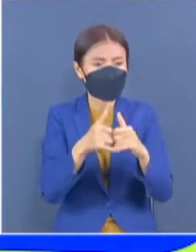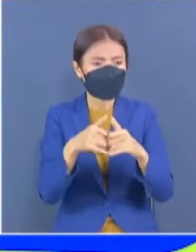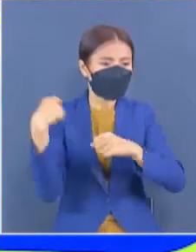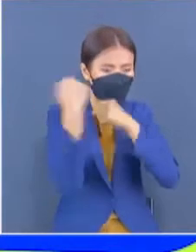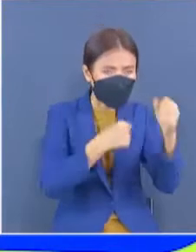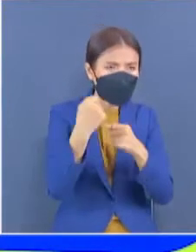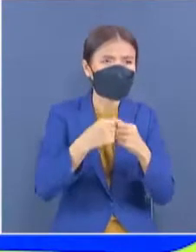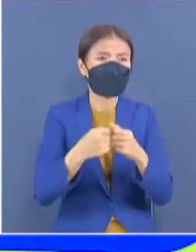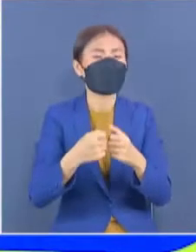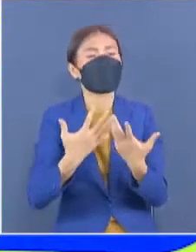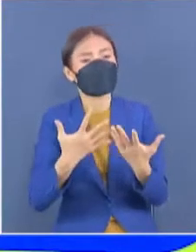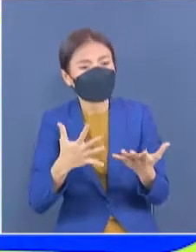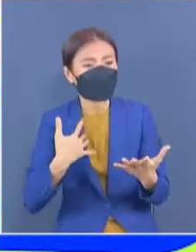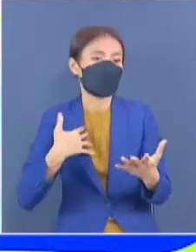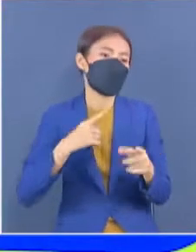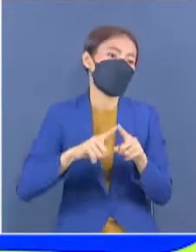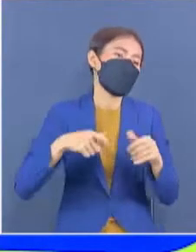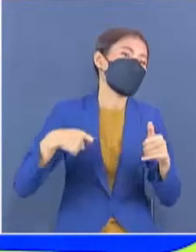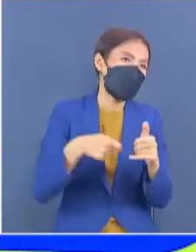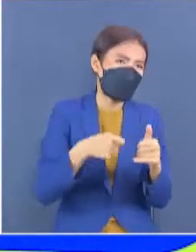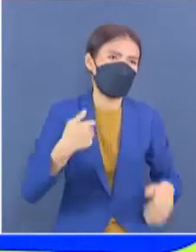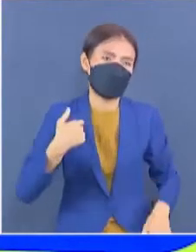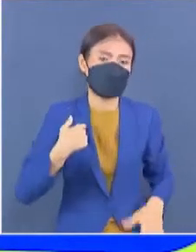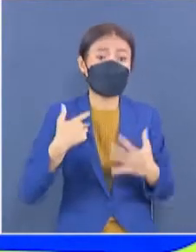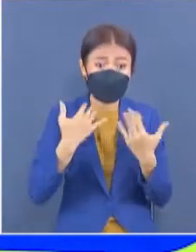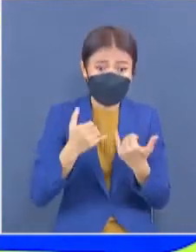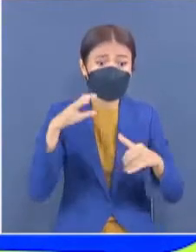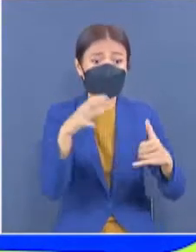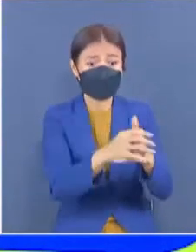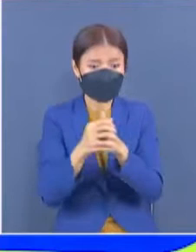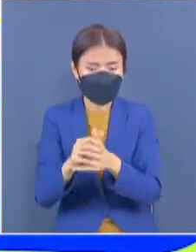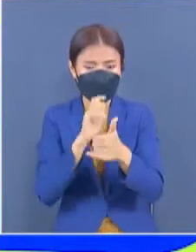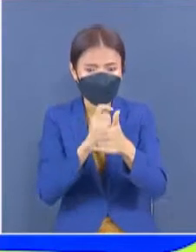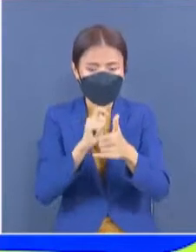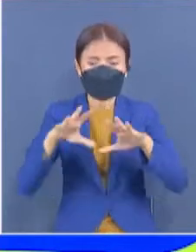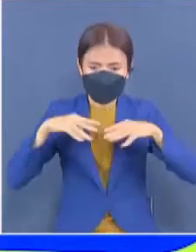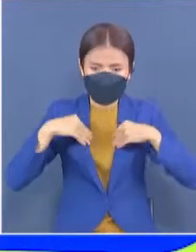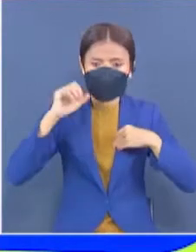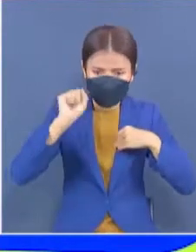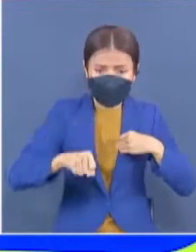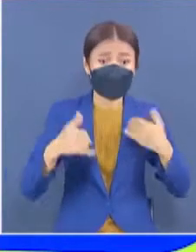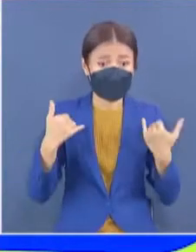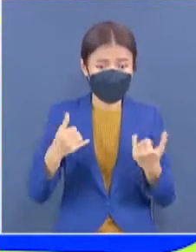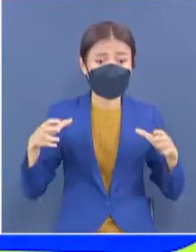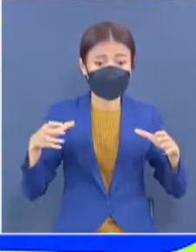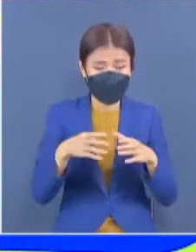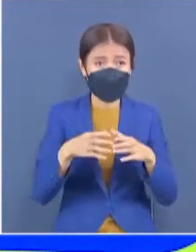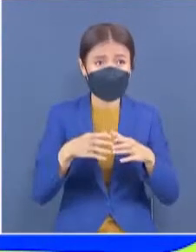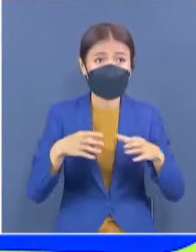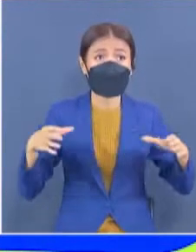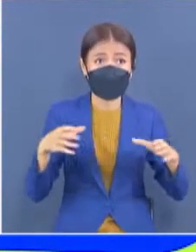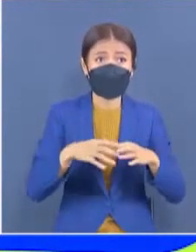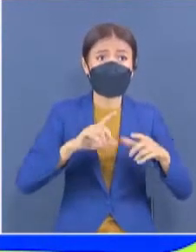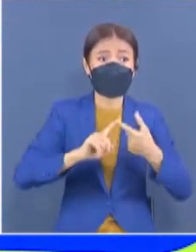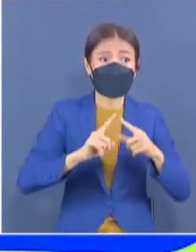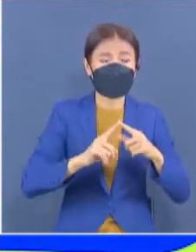นเป็นผู้ก่อเหตุจริงๆเนื่องจากมีปัญหากันมาก่อนหน้าและในวันเกิดเหตุเนี่ยมีการยกพวกมากกว่ามาเข้ารุมทำร้ายทำให้ตัว